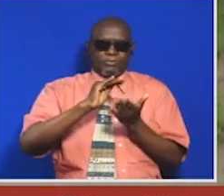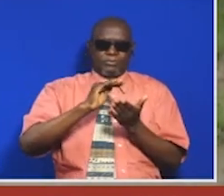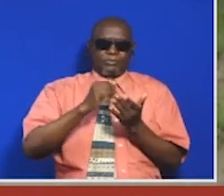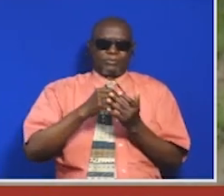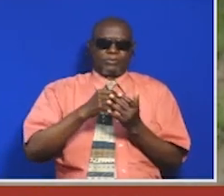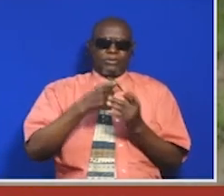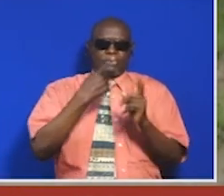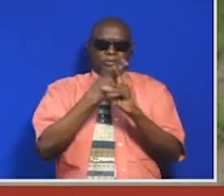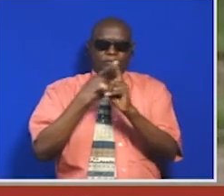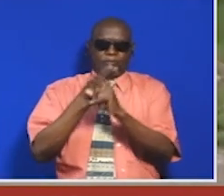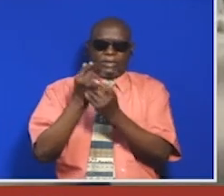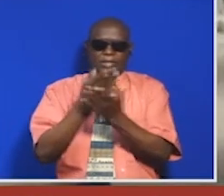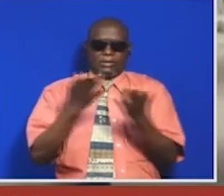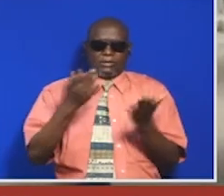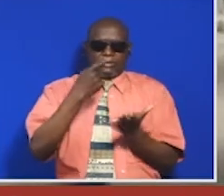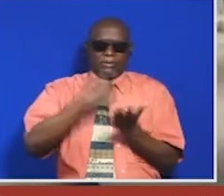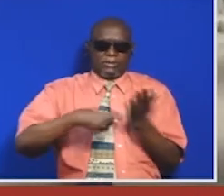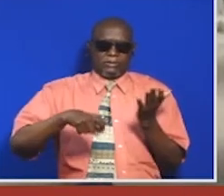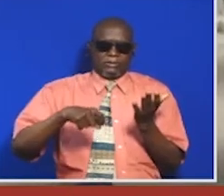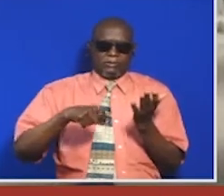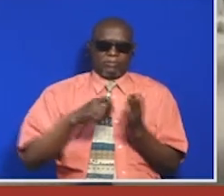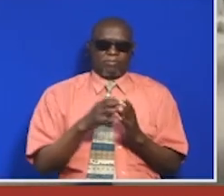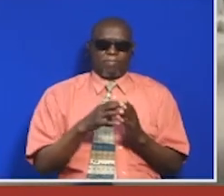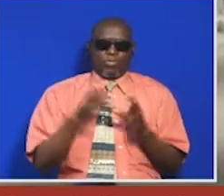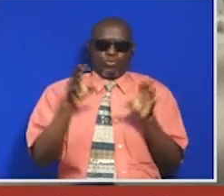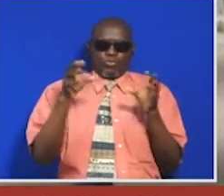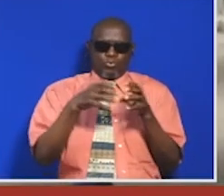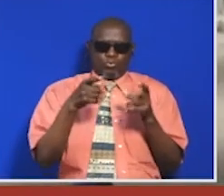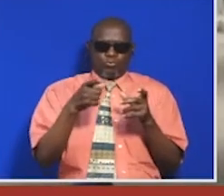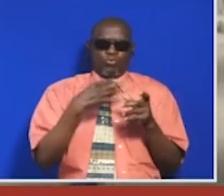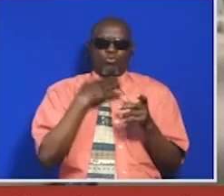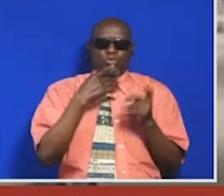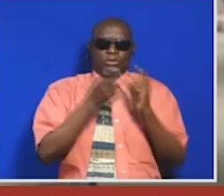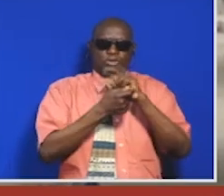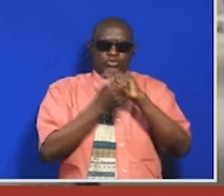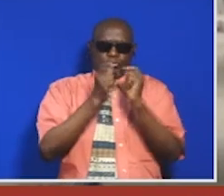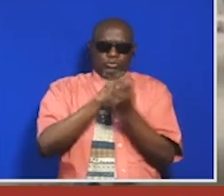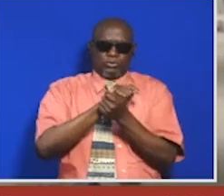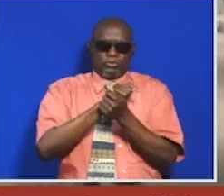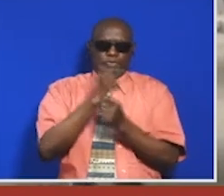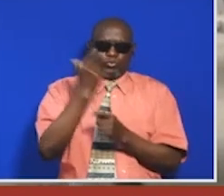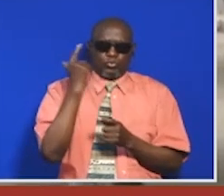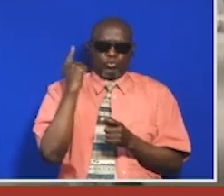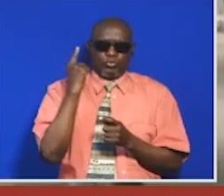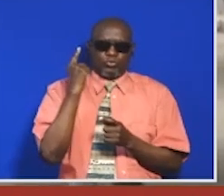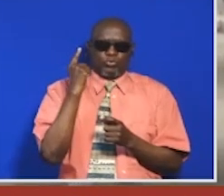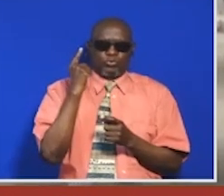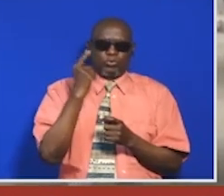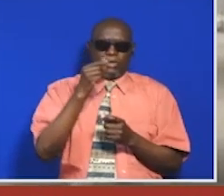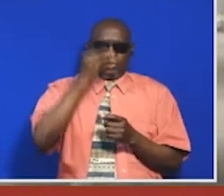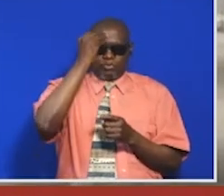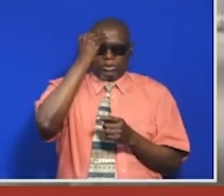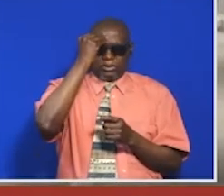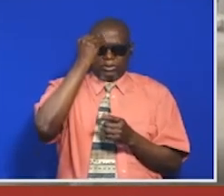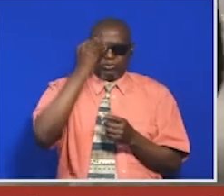bidhaa miongoni mwa matakwa mengine. Vikundi hivyo kadhalika vinataka kubadilishwa kwa sheria ya kupandisha karo za elimu za